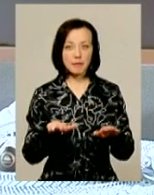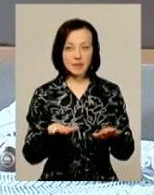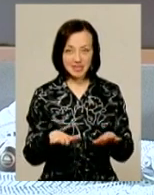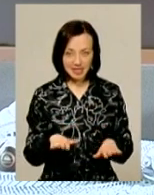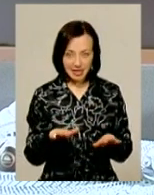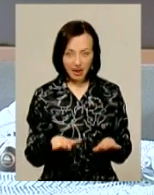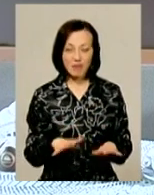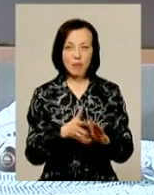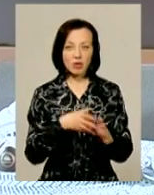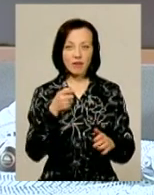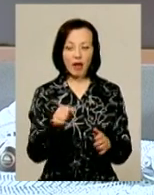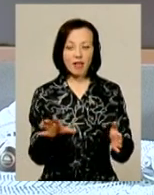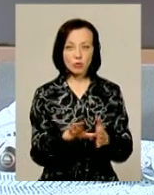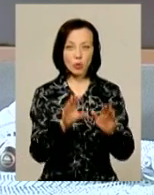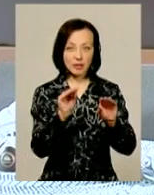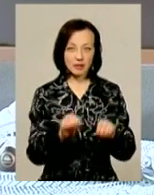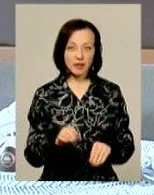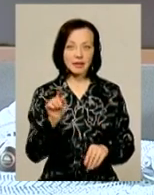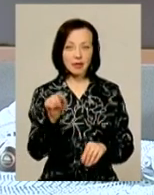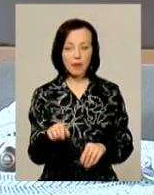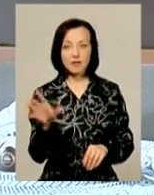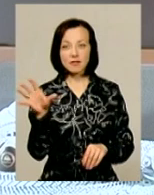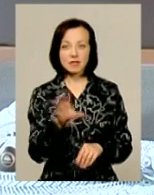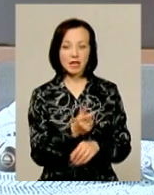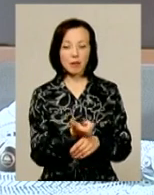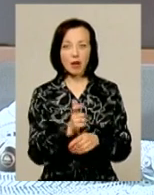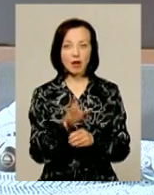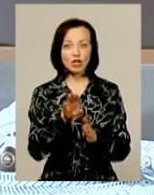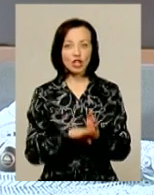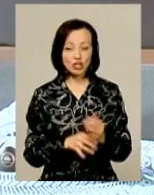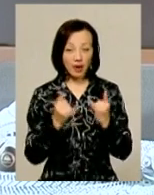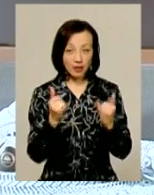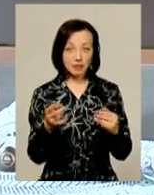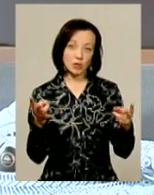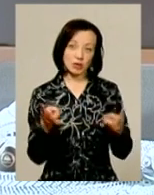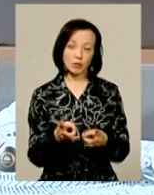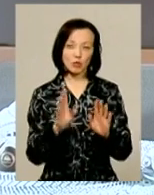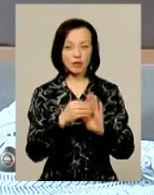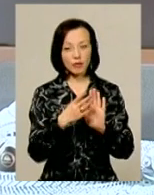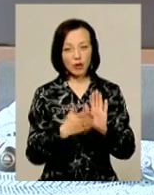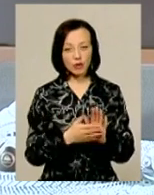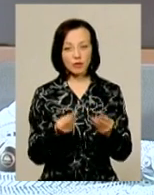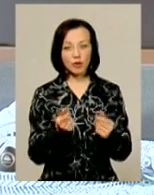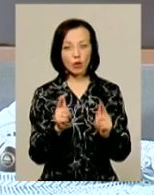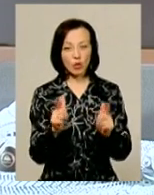подавати електронні декларації. І там все набагато гірше для них, тому що там потрібно буде вказувати